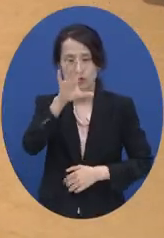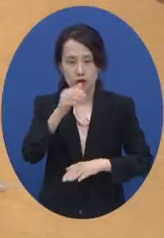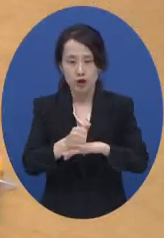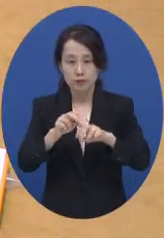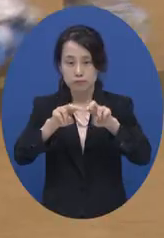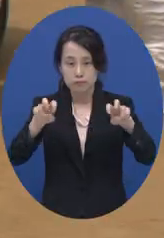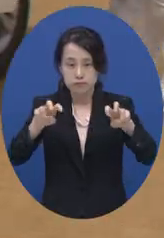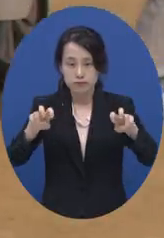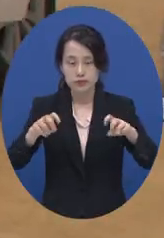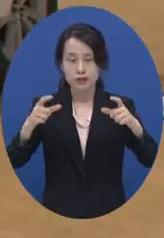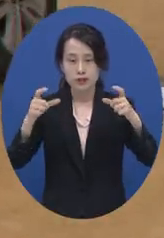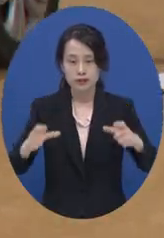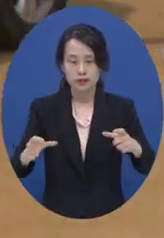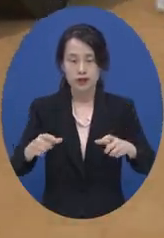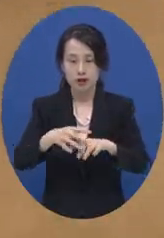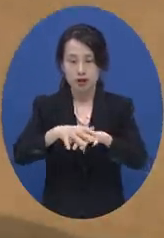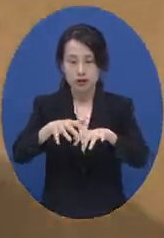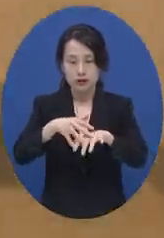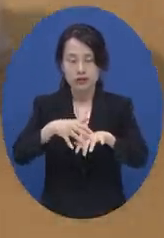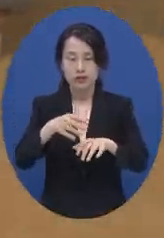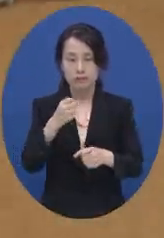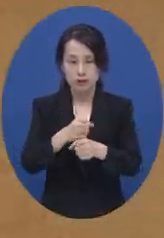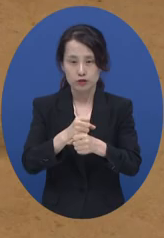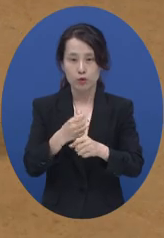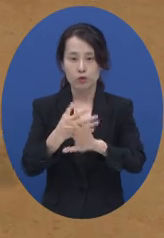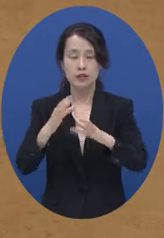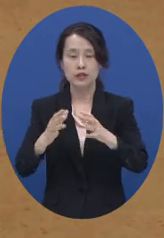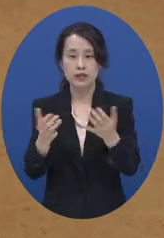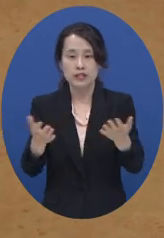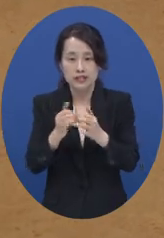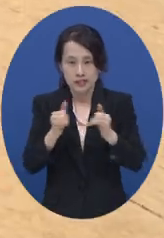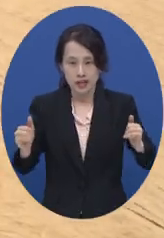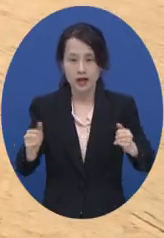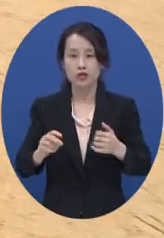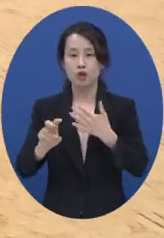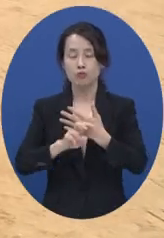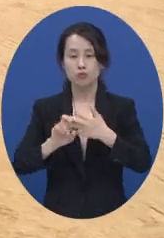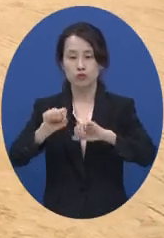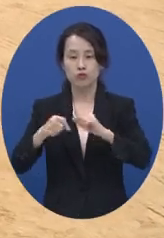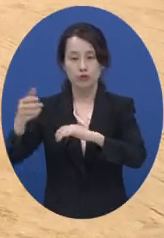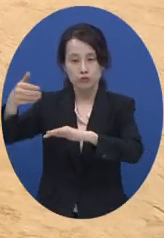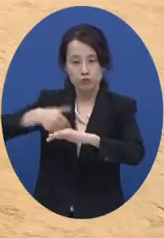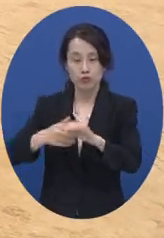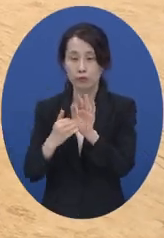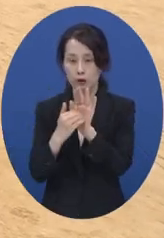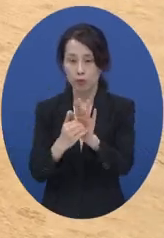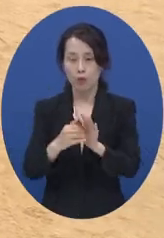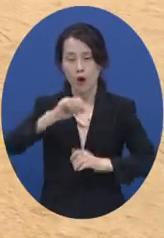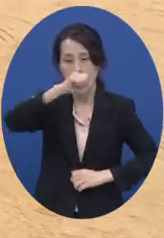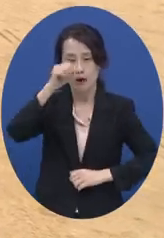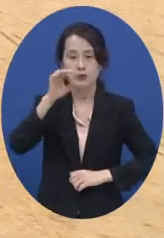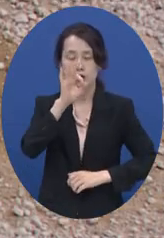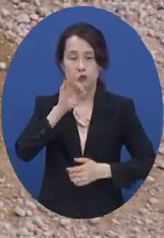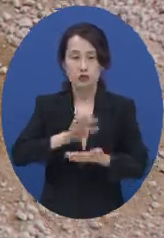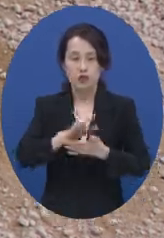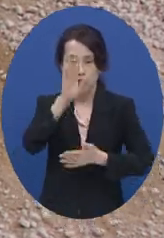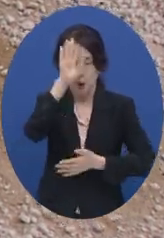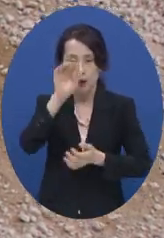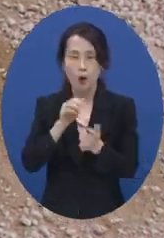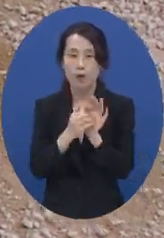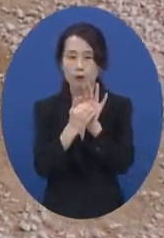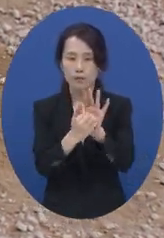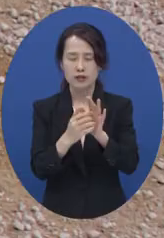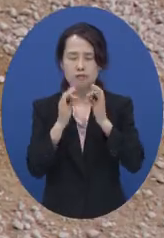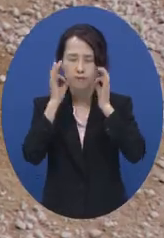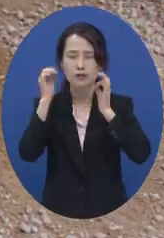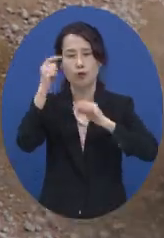결과를 분석해 방역 체계를 다듬고 외국인 근로자 관리와 불법 축산물 유통 단속 등 아프리카 돼지열병 차단에 더 힘쓸